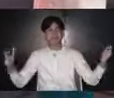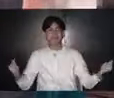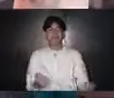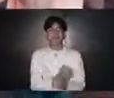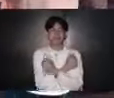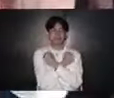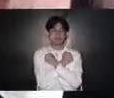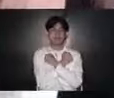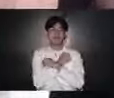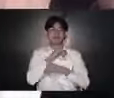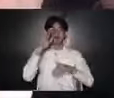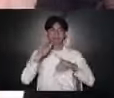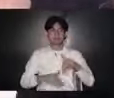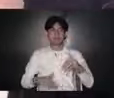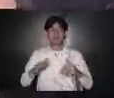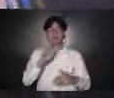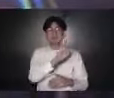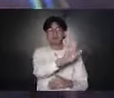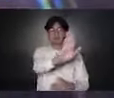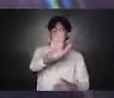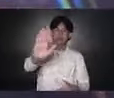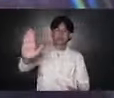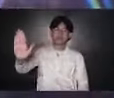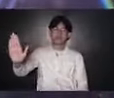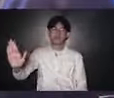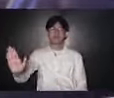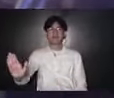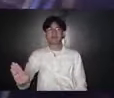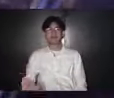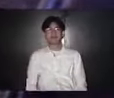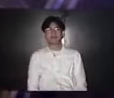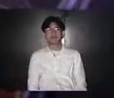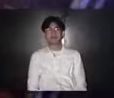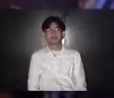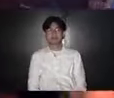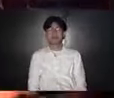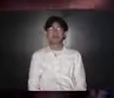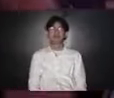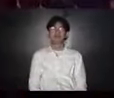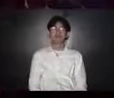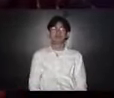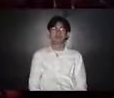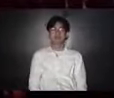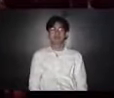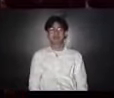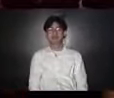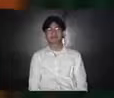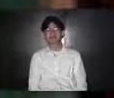no.